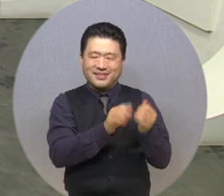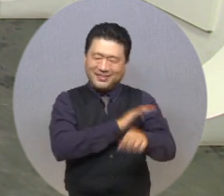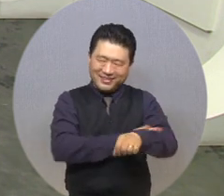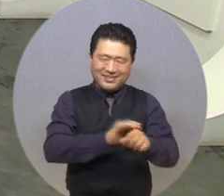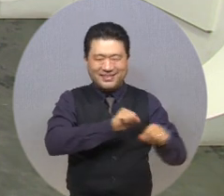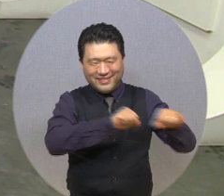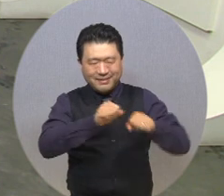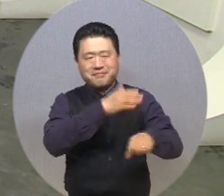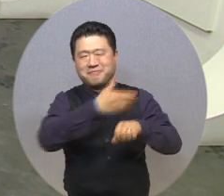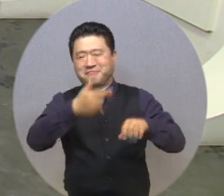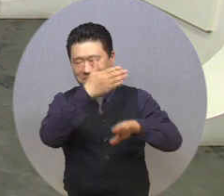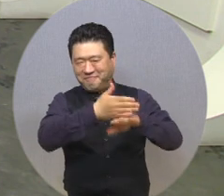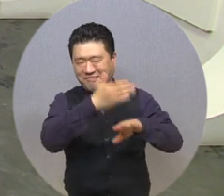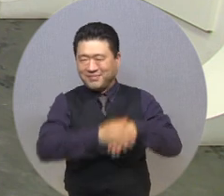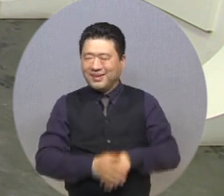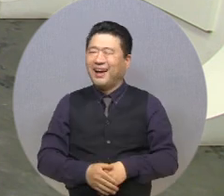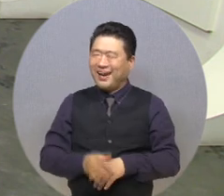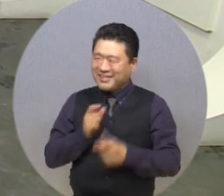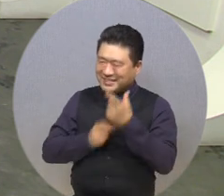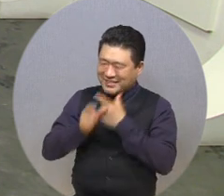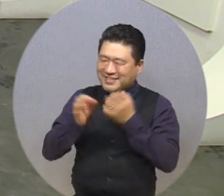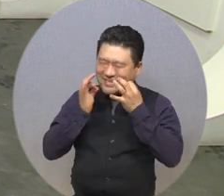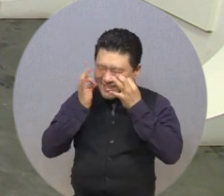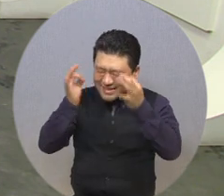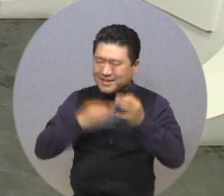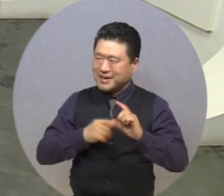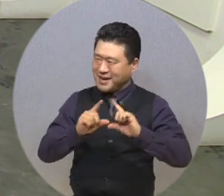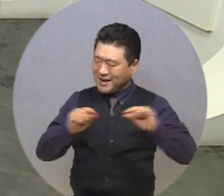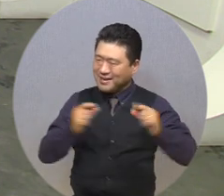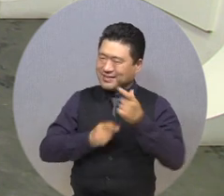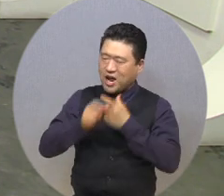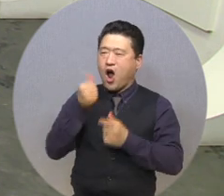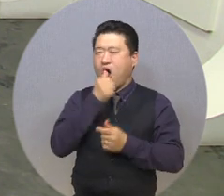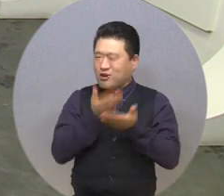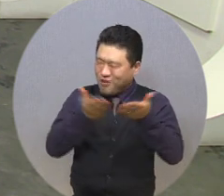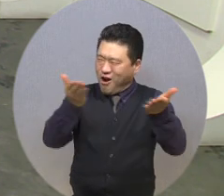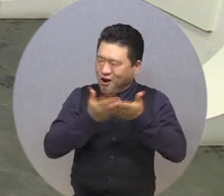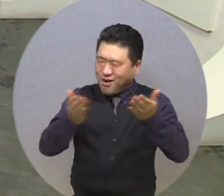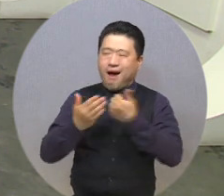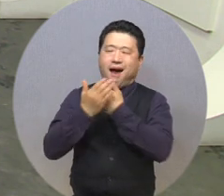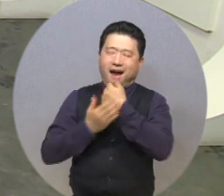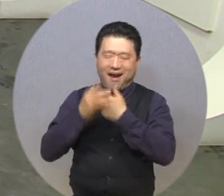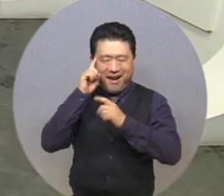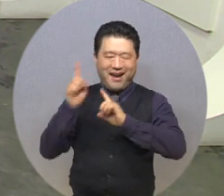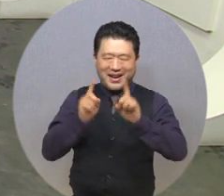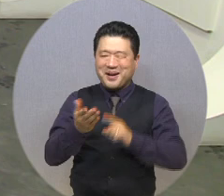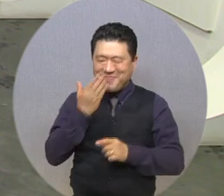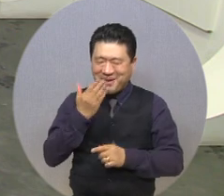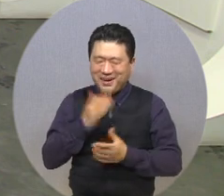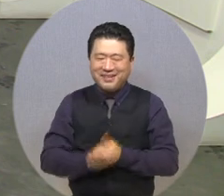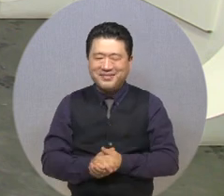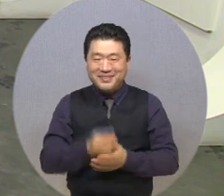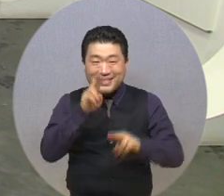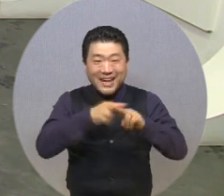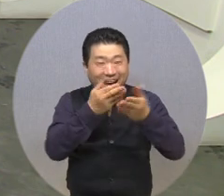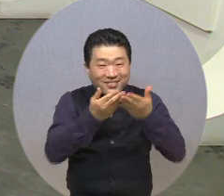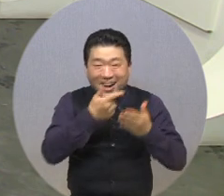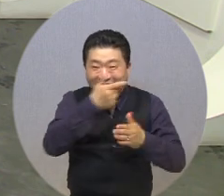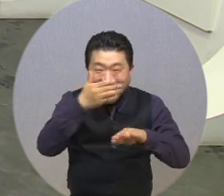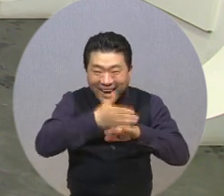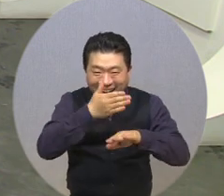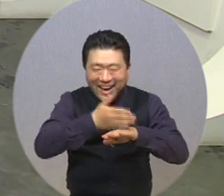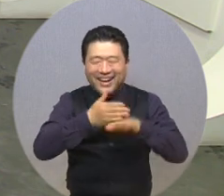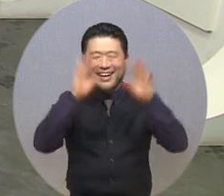일조했죠. 앞으로 더 열심히 우리 먹거리를 소개하라는 격려의 의미로 받아들이겠습니다. 상 주셔서 고맙습니다.